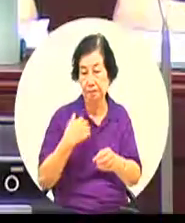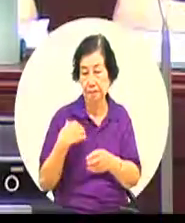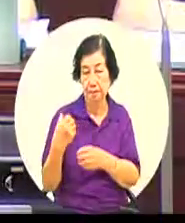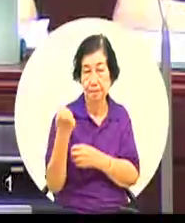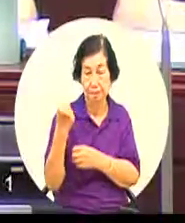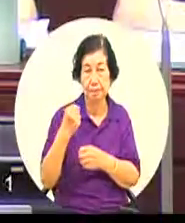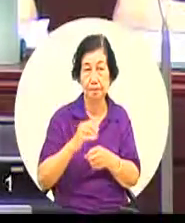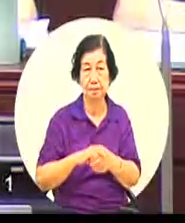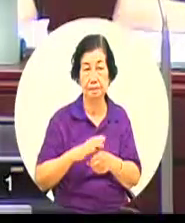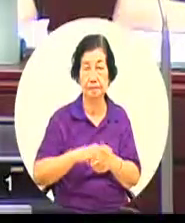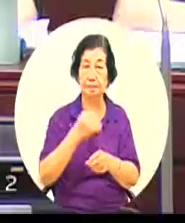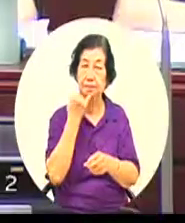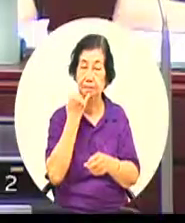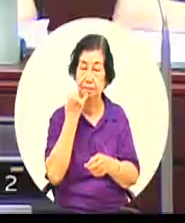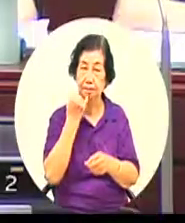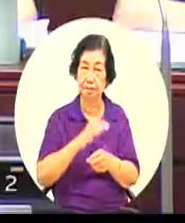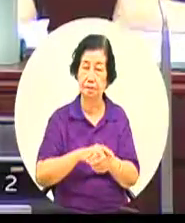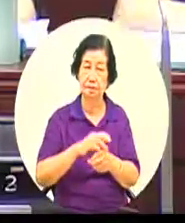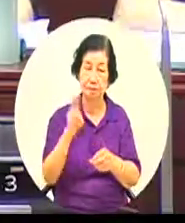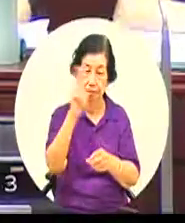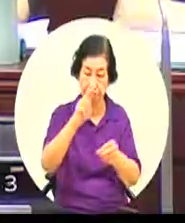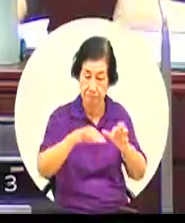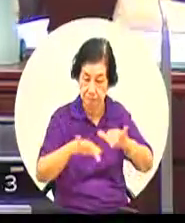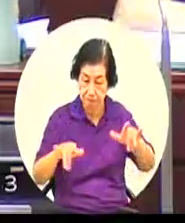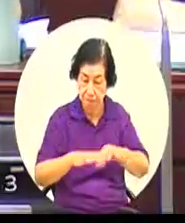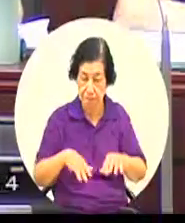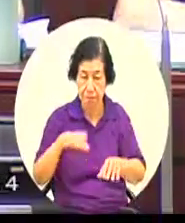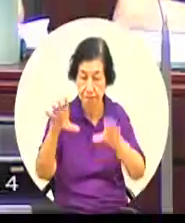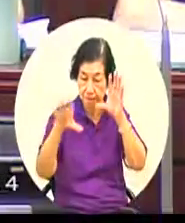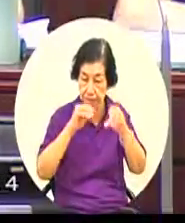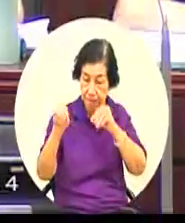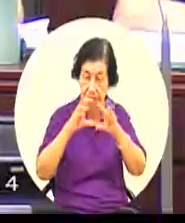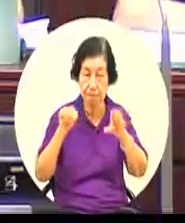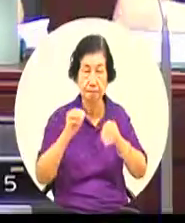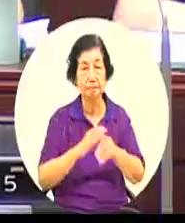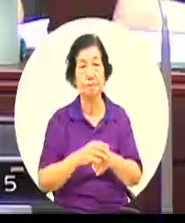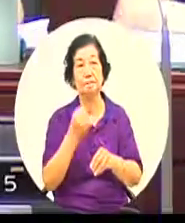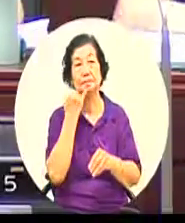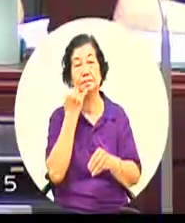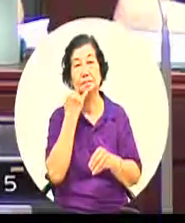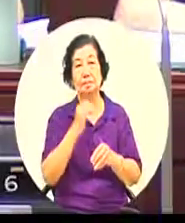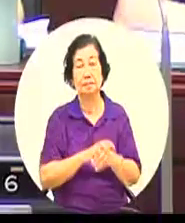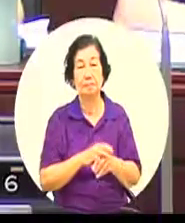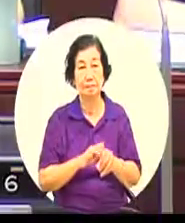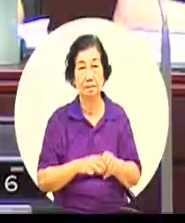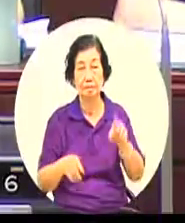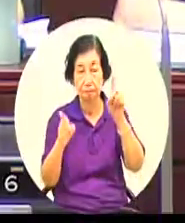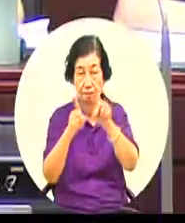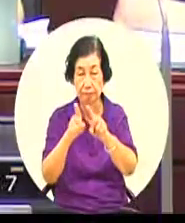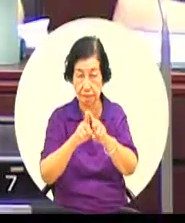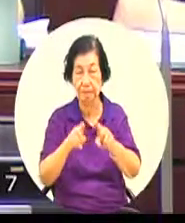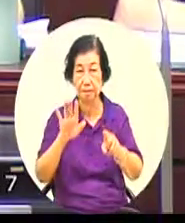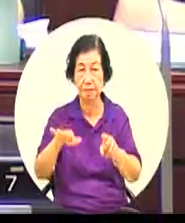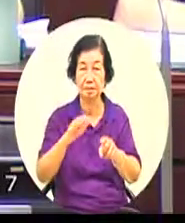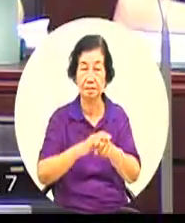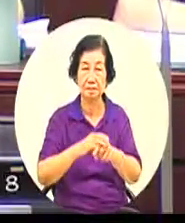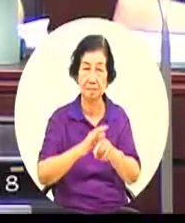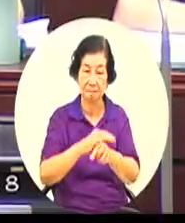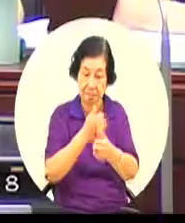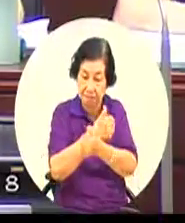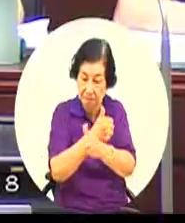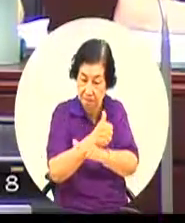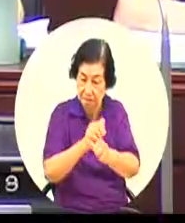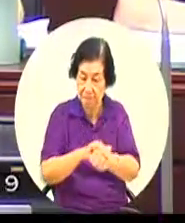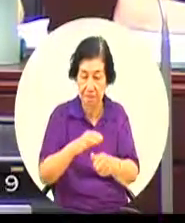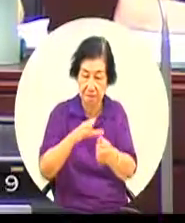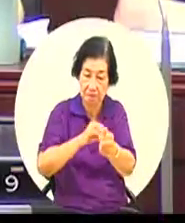可以上军英平台，但这两个部分都要登录，是为什么呢？因为它后面是会有一个测验评量的，就你自己到底学